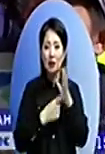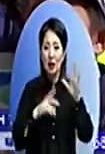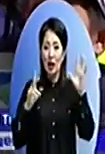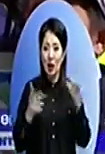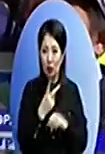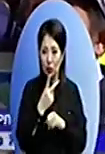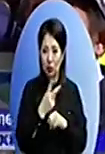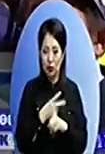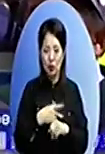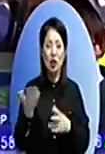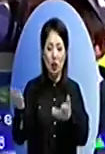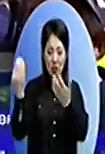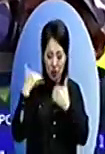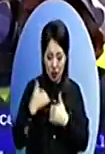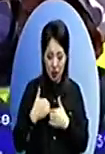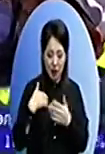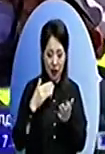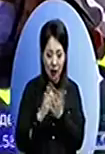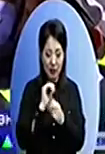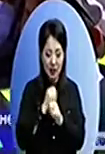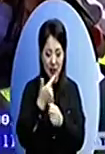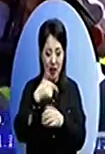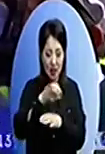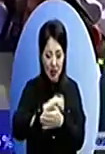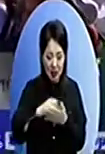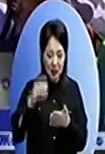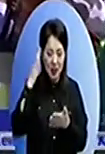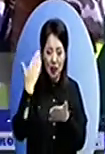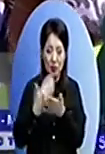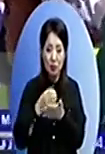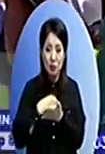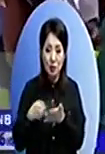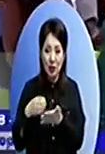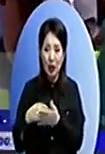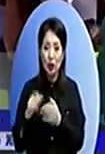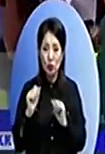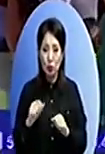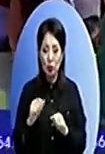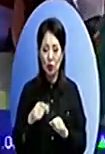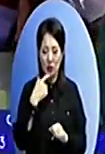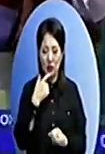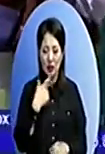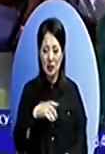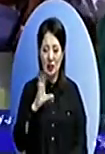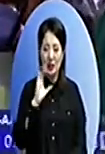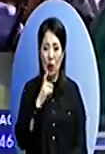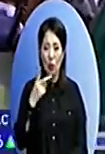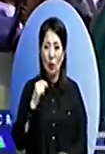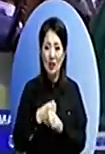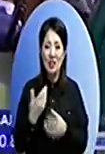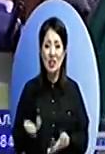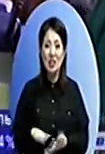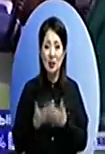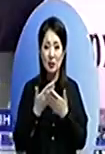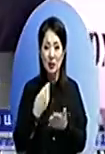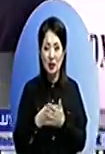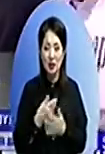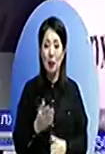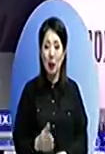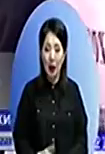бас хөрөлцөж ирж хамтраа ажиллах гэрээн санамж өчг гарын үсэг зурья. Тэгвэл бас санхүүгийн ажлыг чинь дэмжээ гэдэг ийм үүтэй